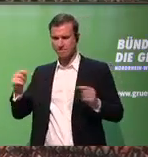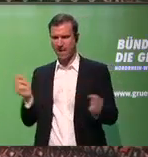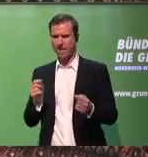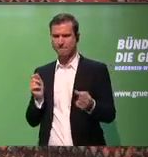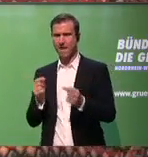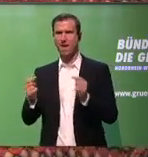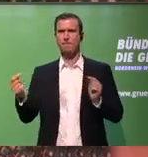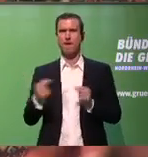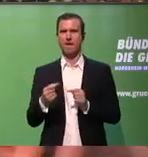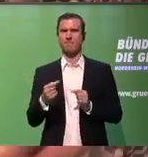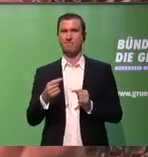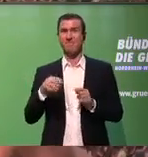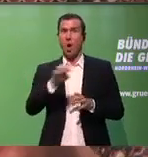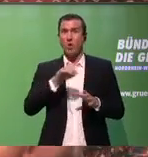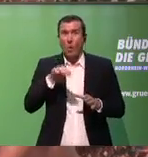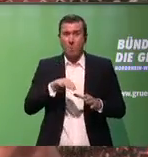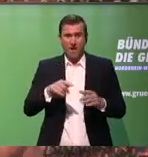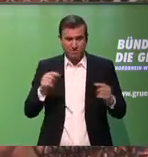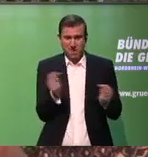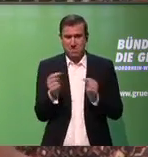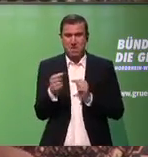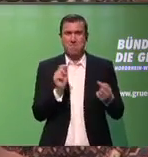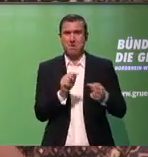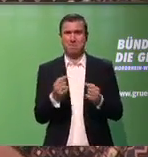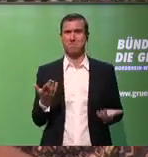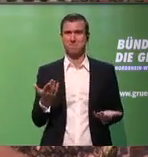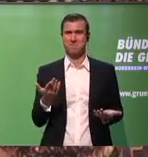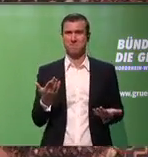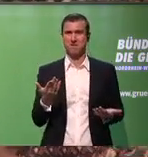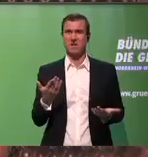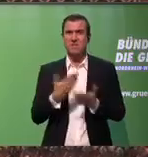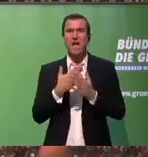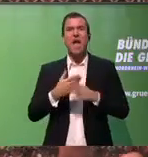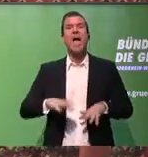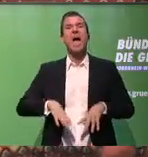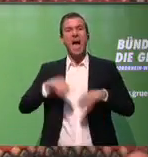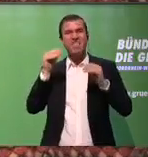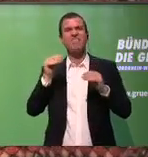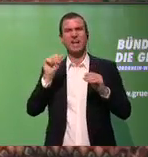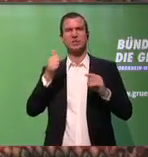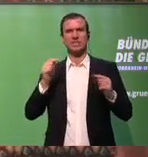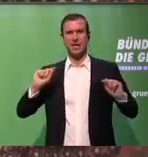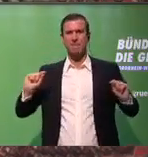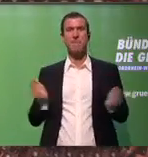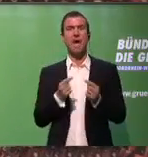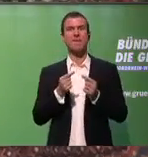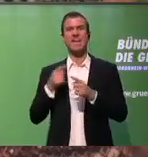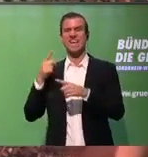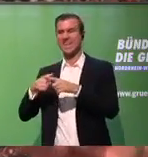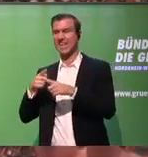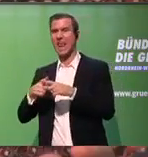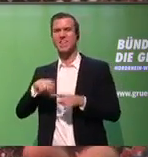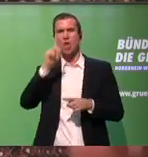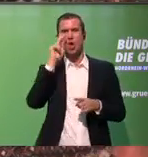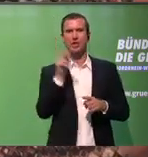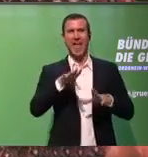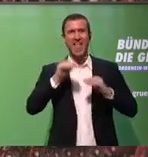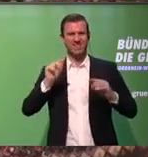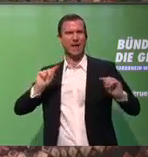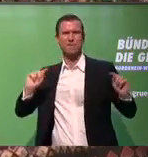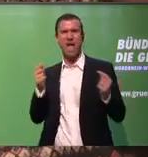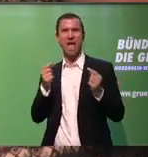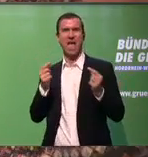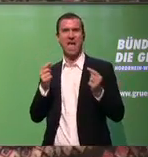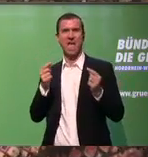Union entstanden. Also das, was angefangen hat mit dieser Konfrontation Griechenland und Deutschland